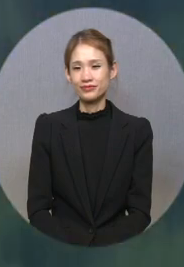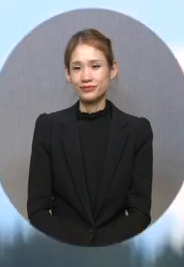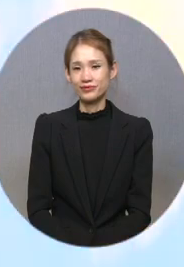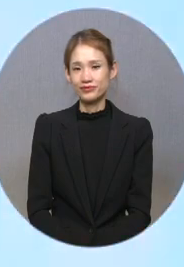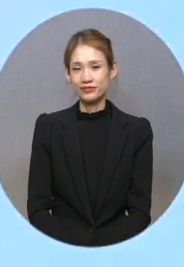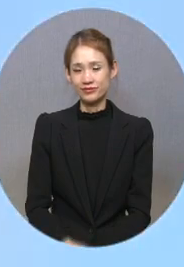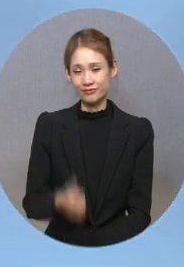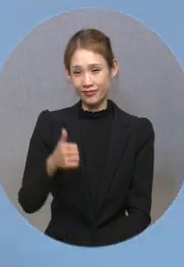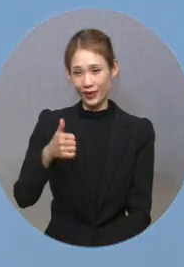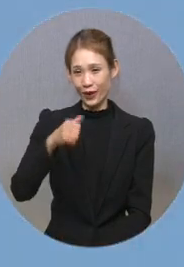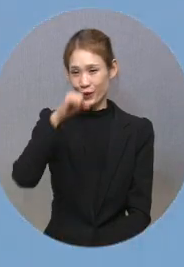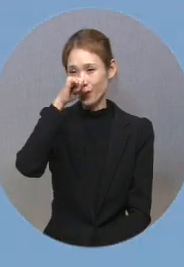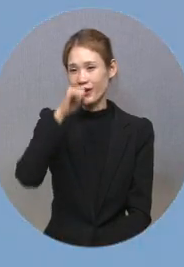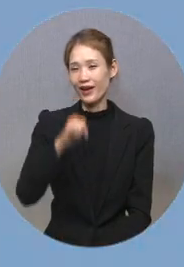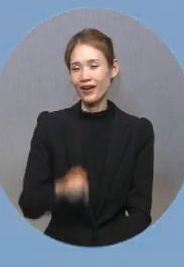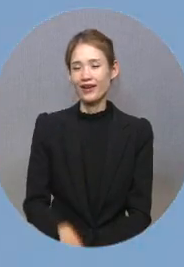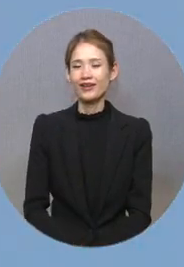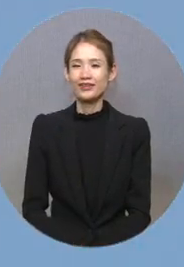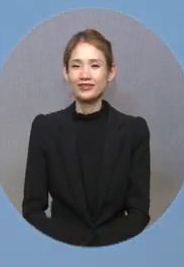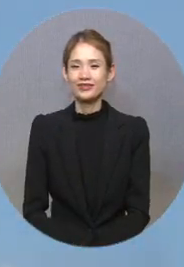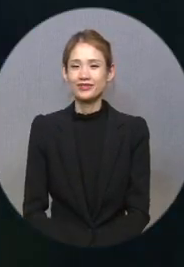샤. 와, 잘 쳤어 오빠.